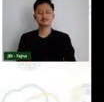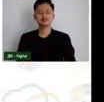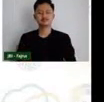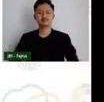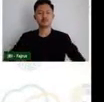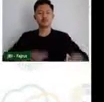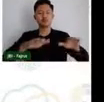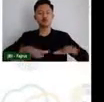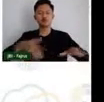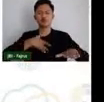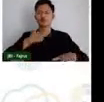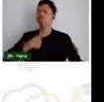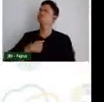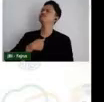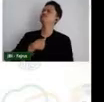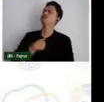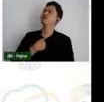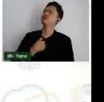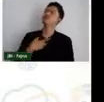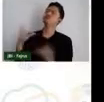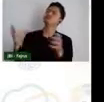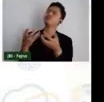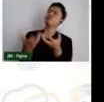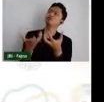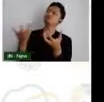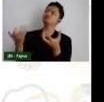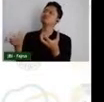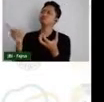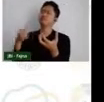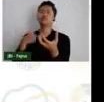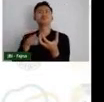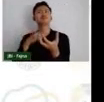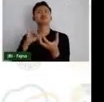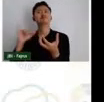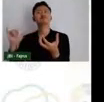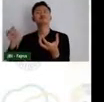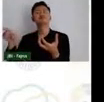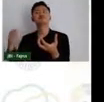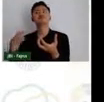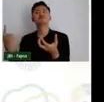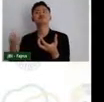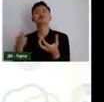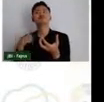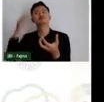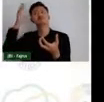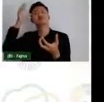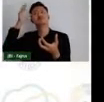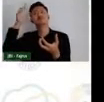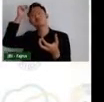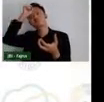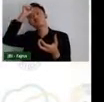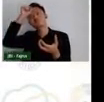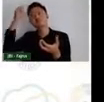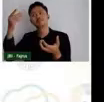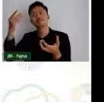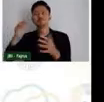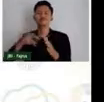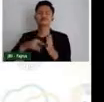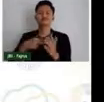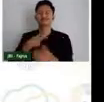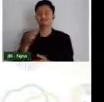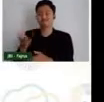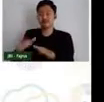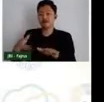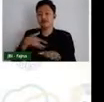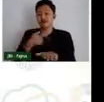ini dikelompokkan sama dia karena kami itu sama-sama tidak pandai gitu sehingga tidak merasa seperti itu. Di dalam pengelompokan